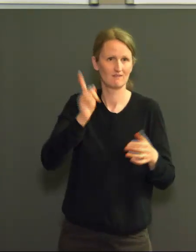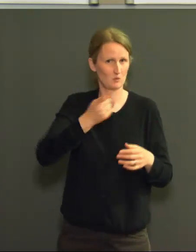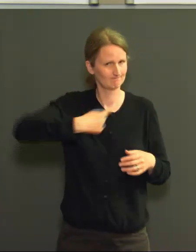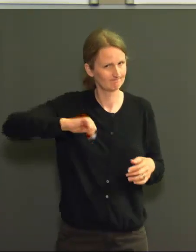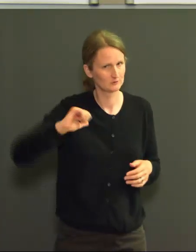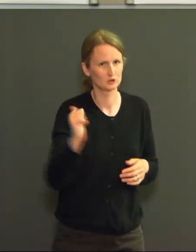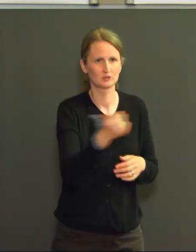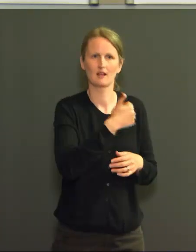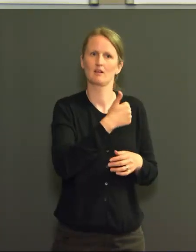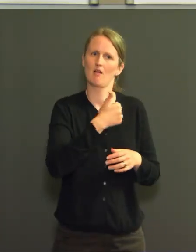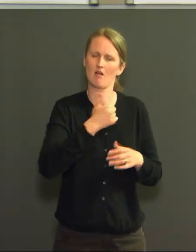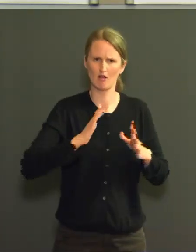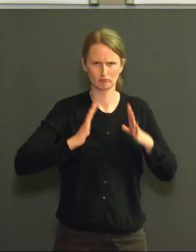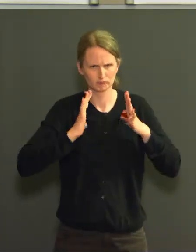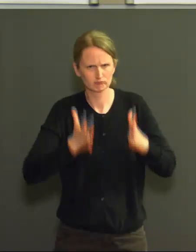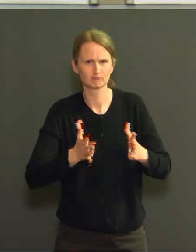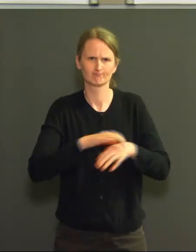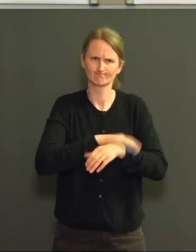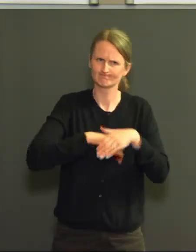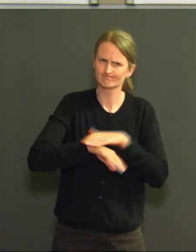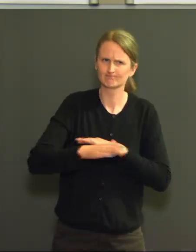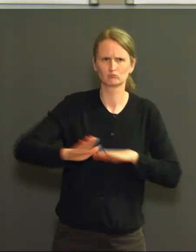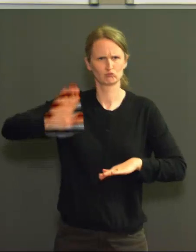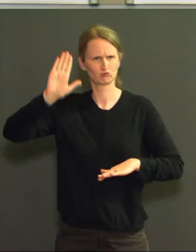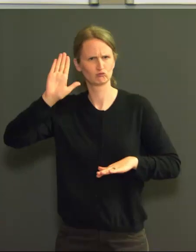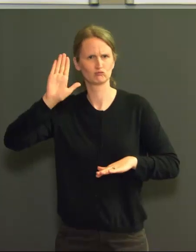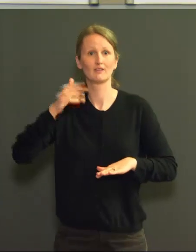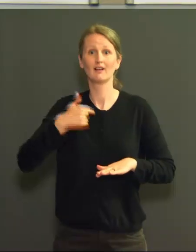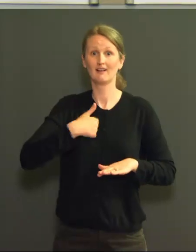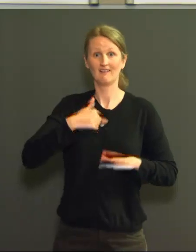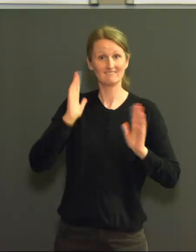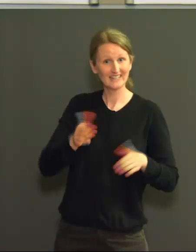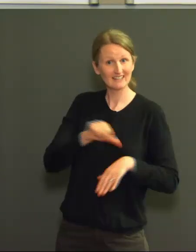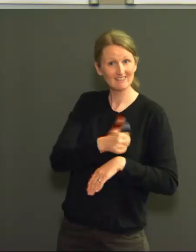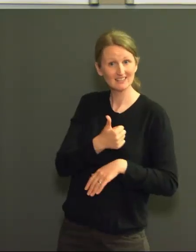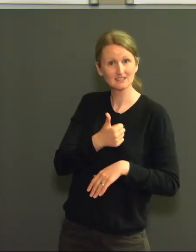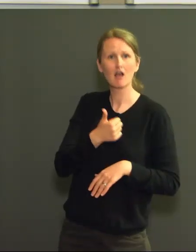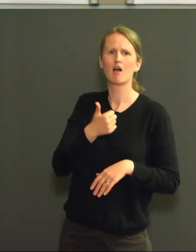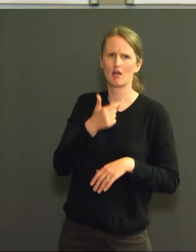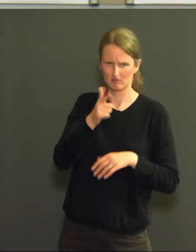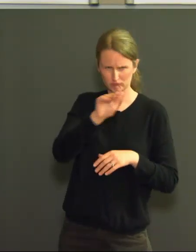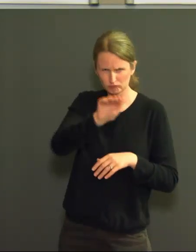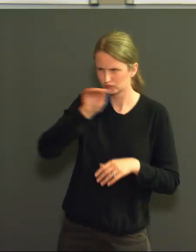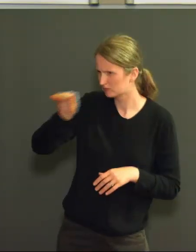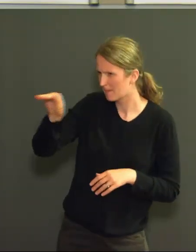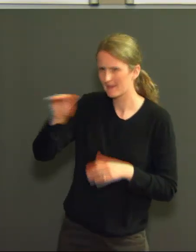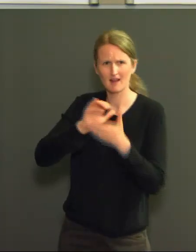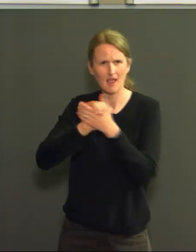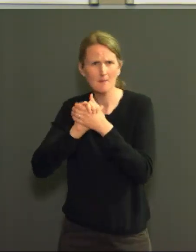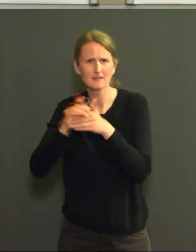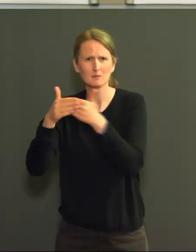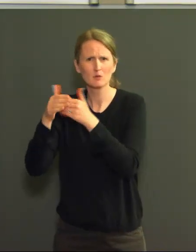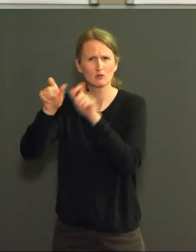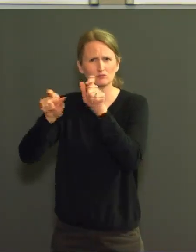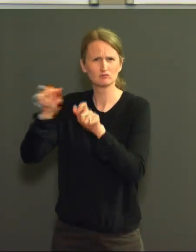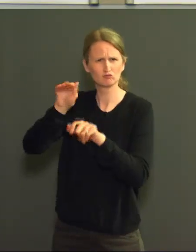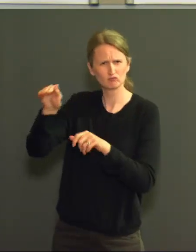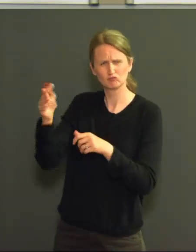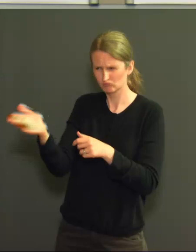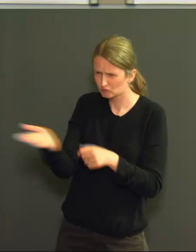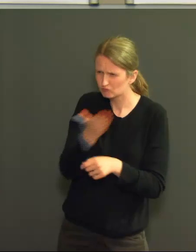de votre entourage qui nourrissent encore des doutes à se faire vacciner elles aussi. À celles et